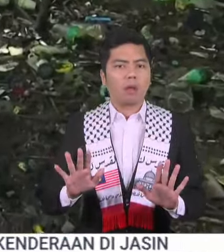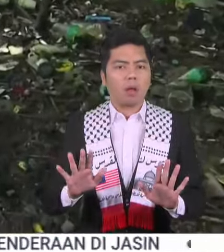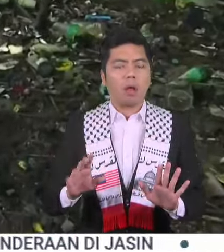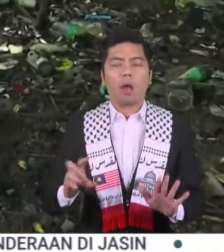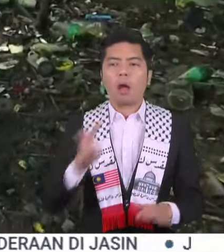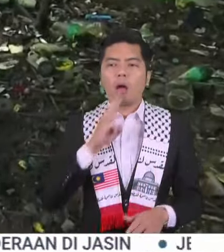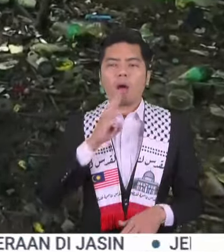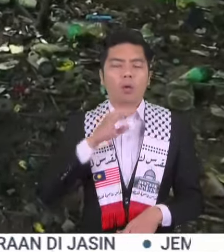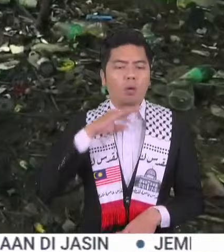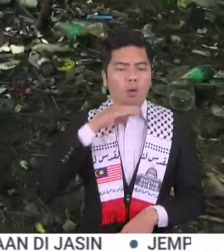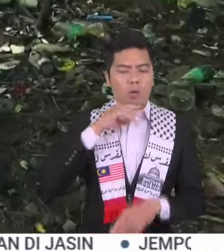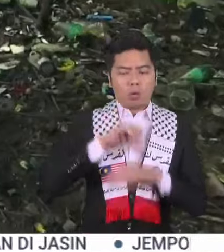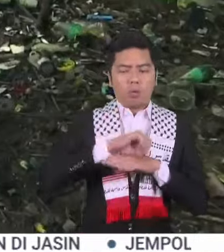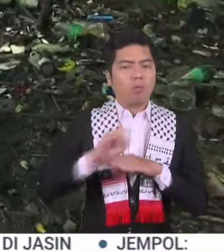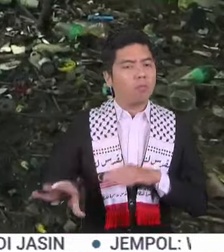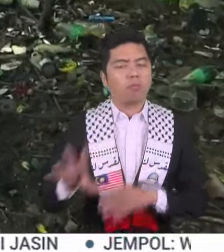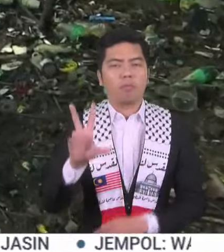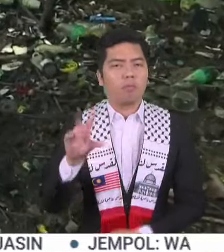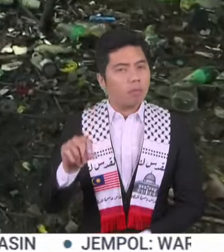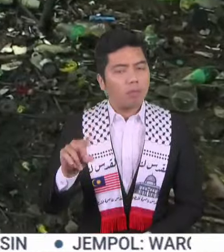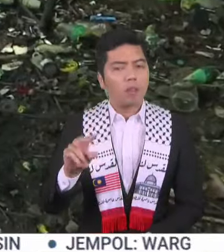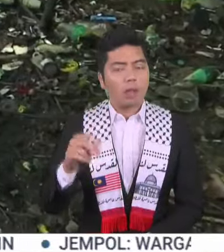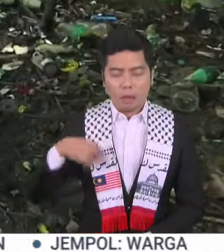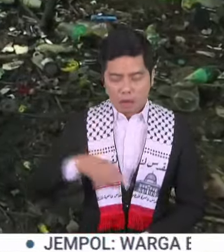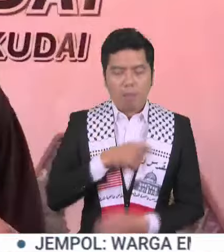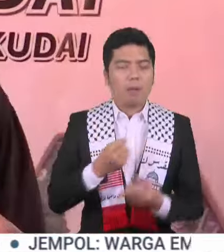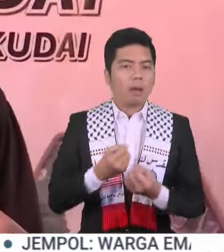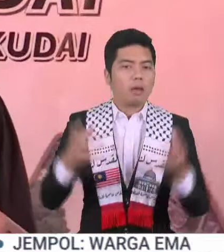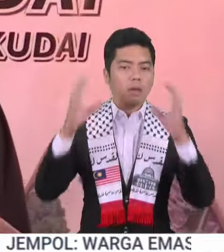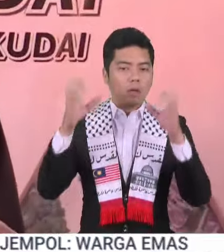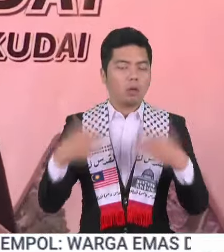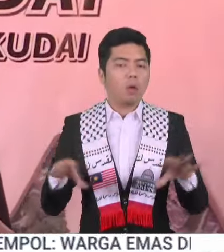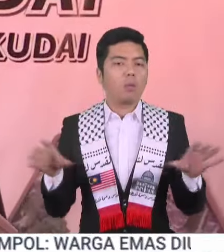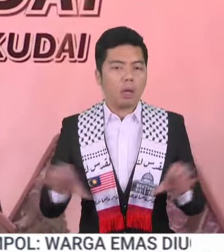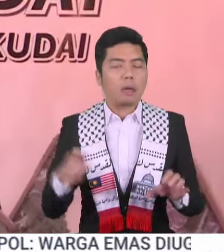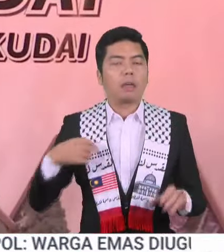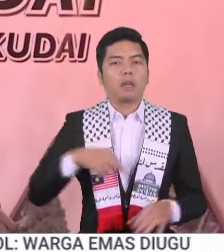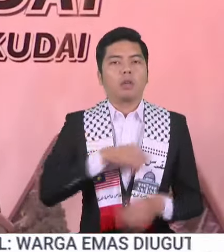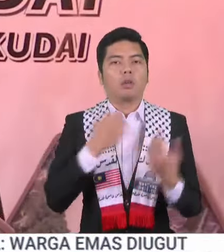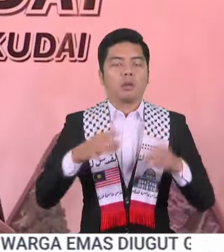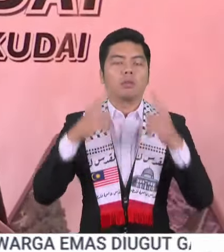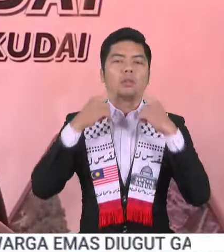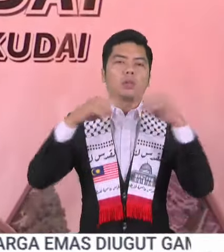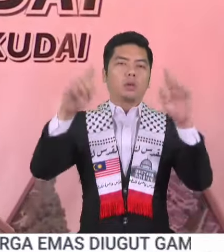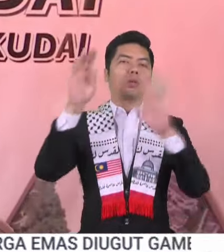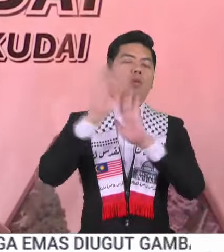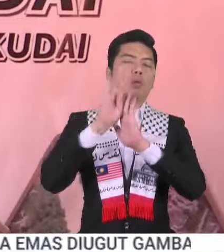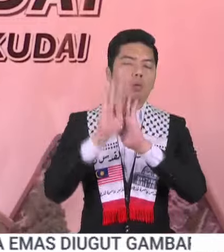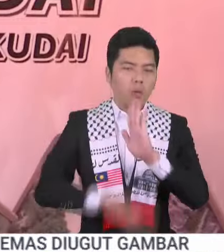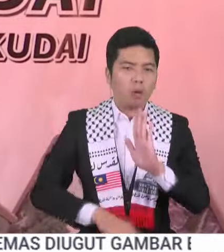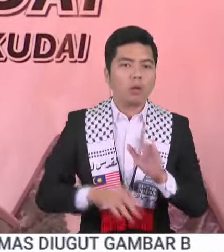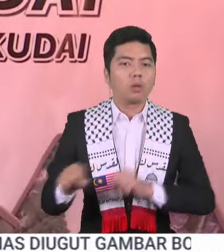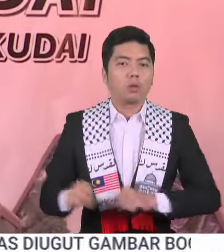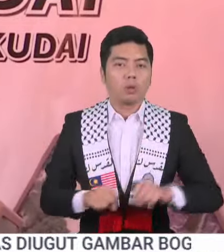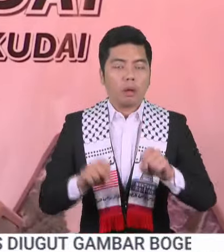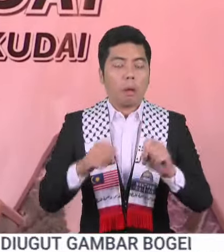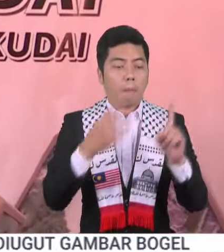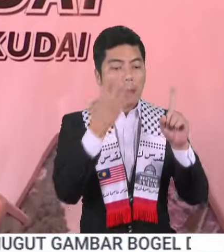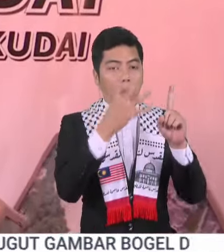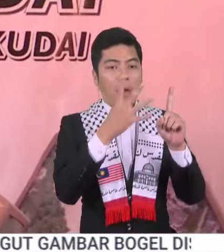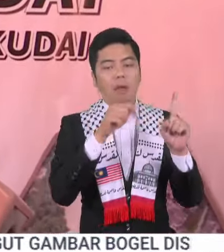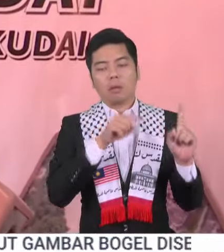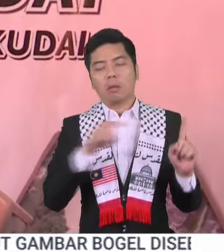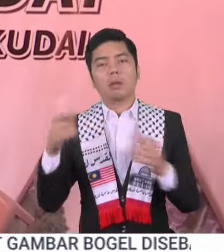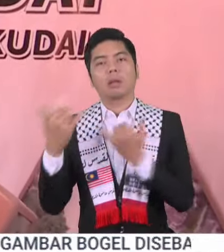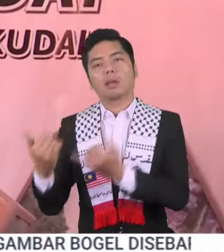air kumbahan mereka. Kita banyak inisiatif telah lakukan. Oleh itu kita dapat berjaya mengurangkan sungai tercemar daripada 14